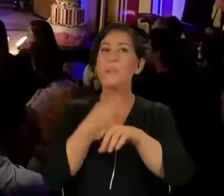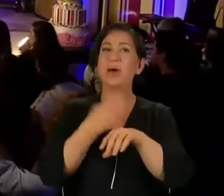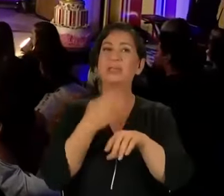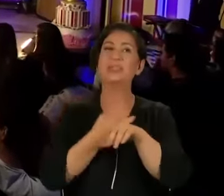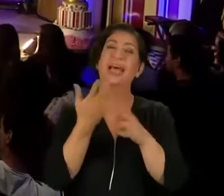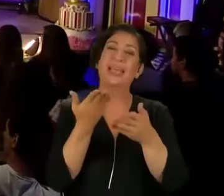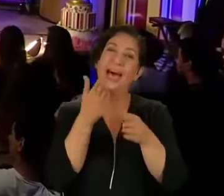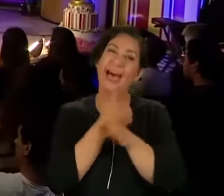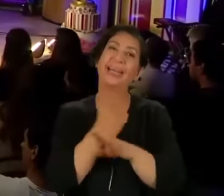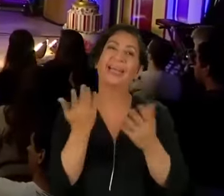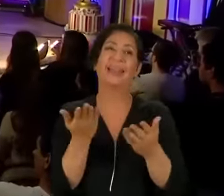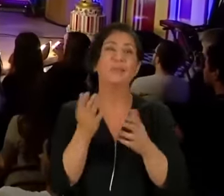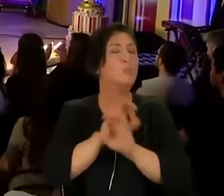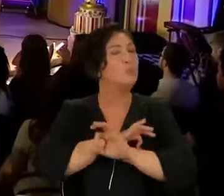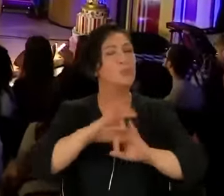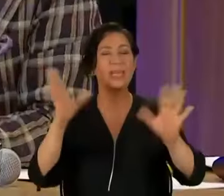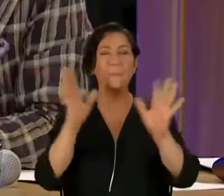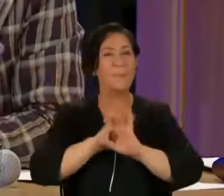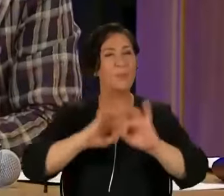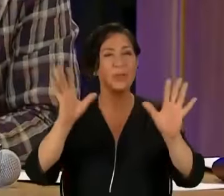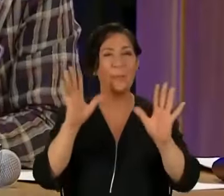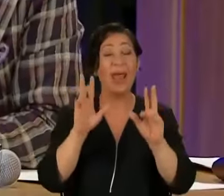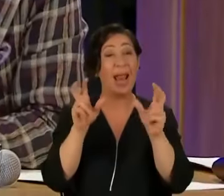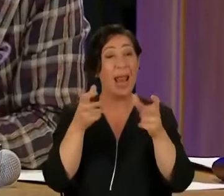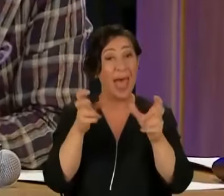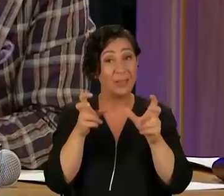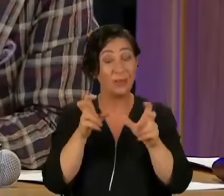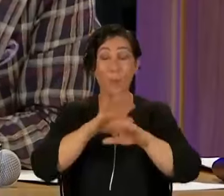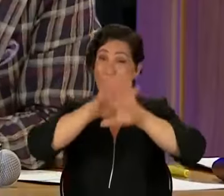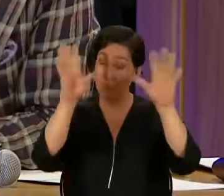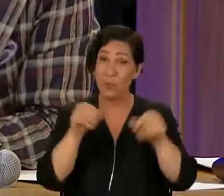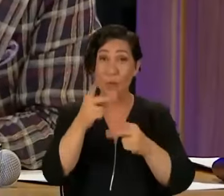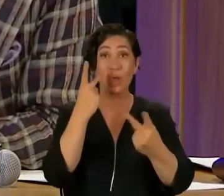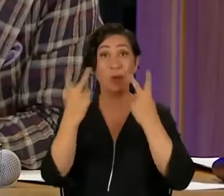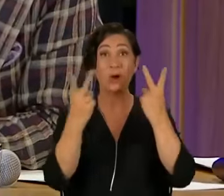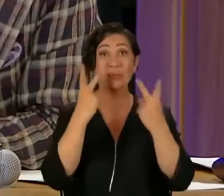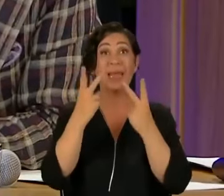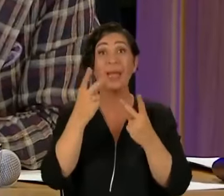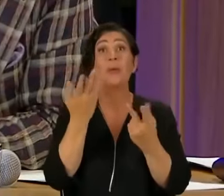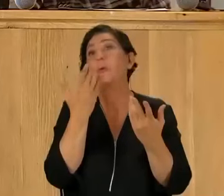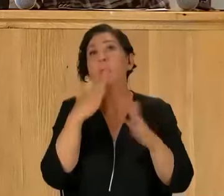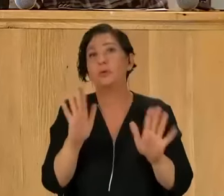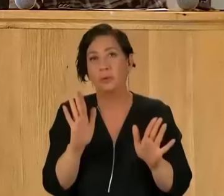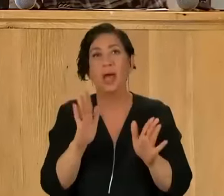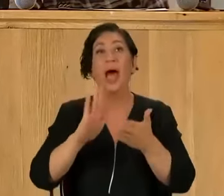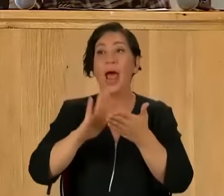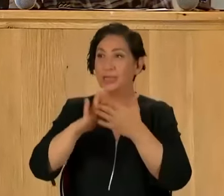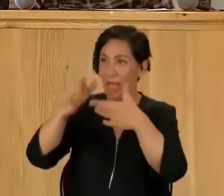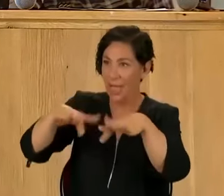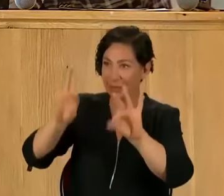Maşallah ya, hakikaten ya. Teşekkür ederim. Mükemmel, mükemmel. Tabii radyoda bütün bu görselleri görme imkanım yoktu. Evet.